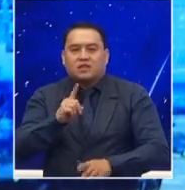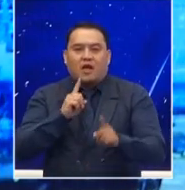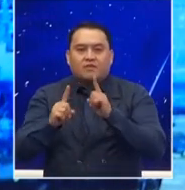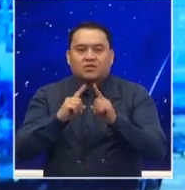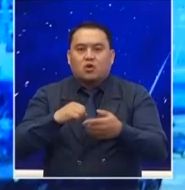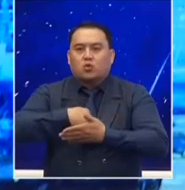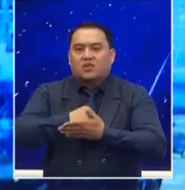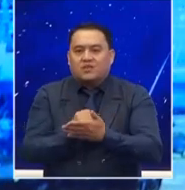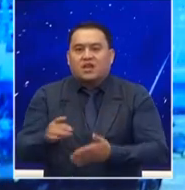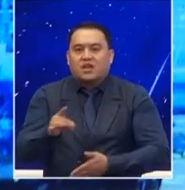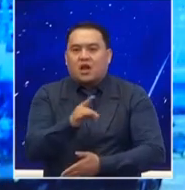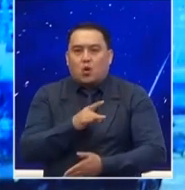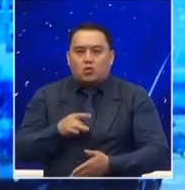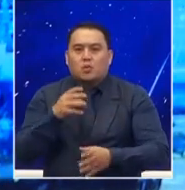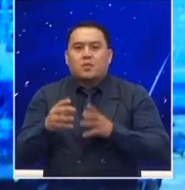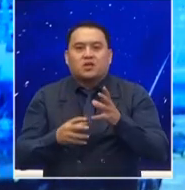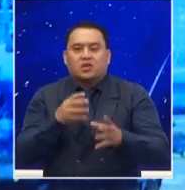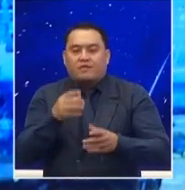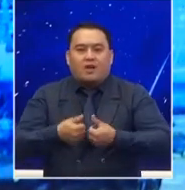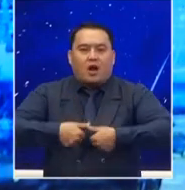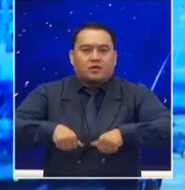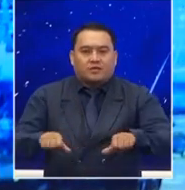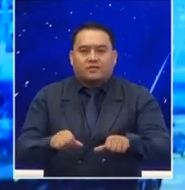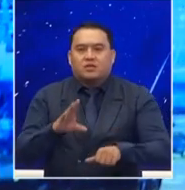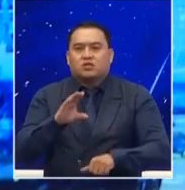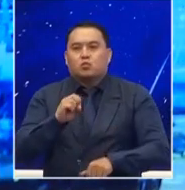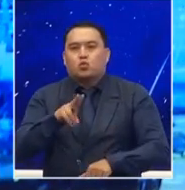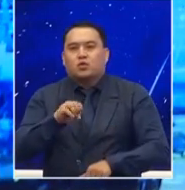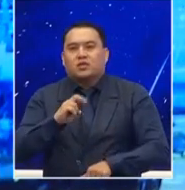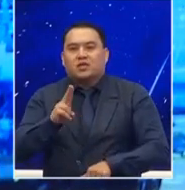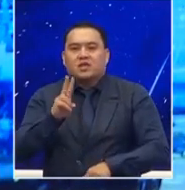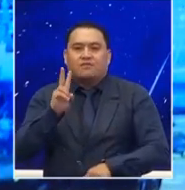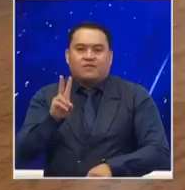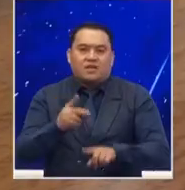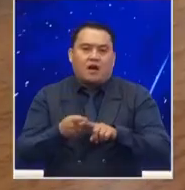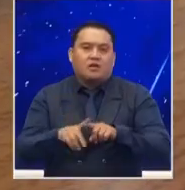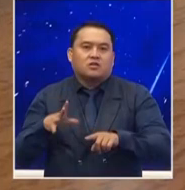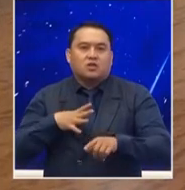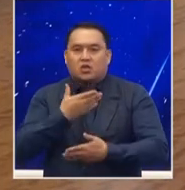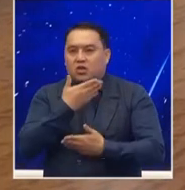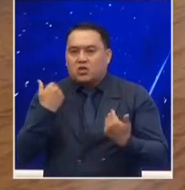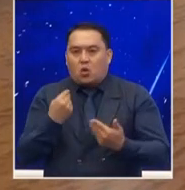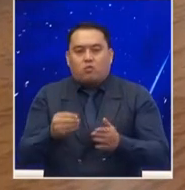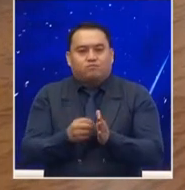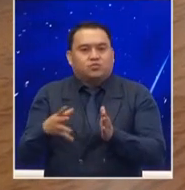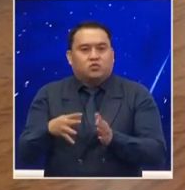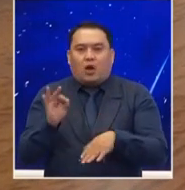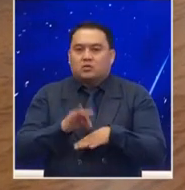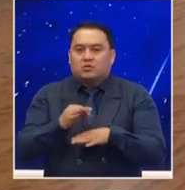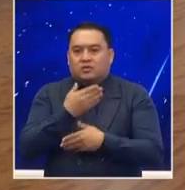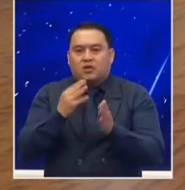селекторного совещания с регионами между членами межведомственной комиссии. «Спутник Ви» не имеет побочных эффектов